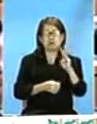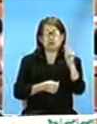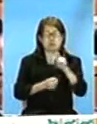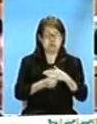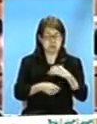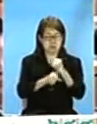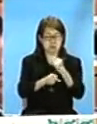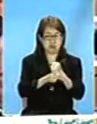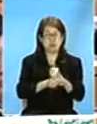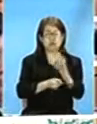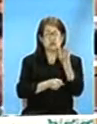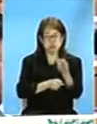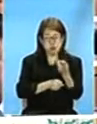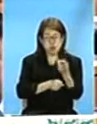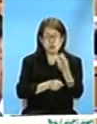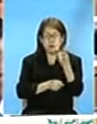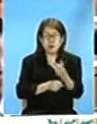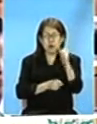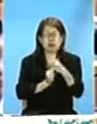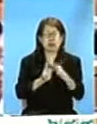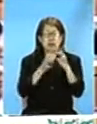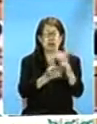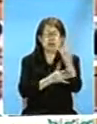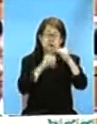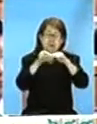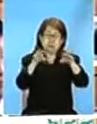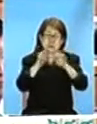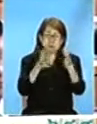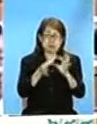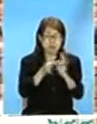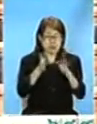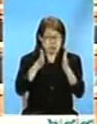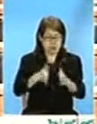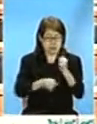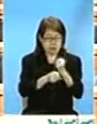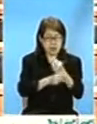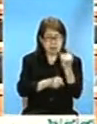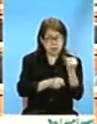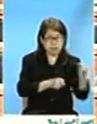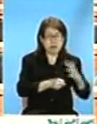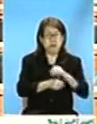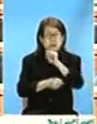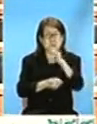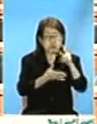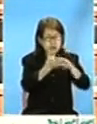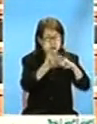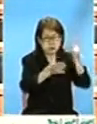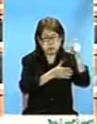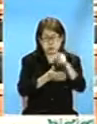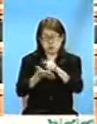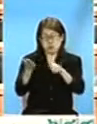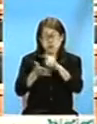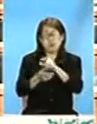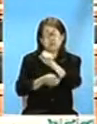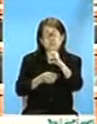ทำหน้าที่ได้น้อยกว่าในเชิงของระบบไม่ใช่เรื่องของตัวบุคคลไม่ใช่แปลว่าสวสรรหาสวเลือกตั้ง